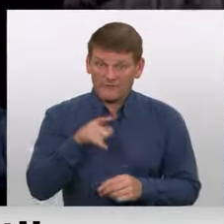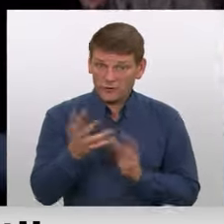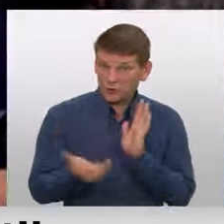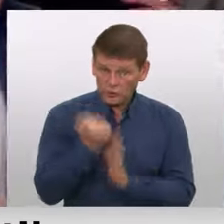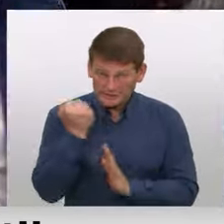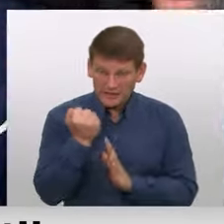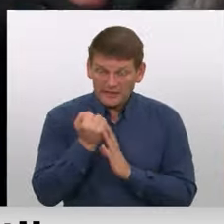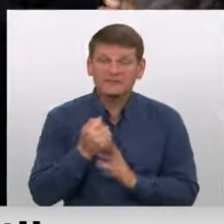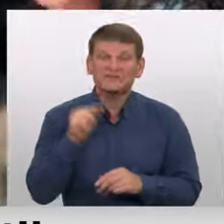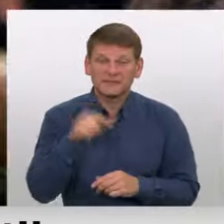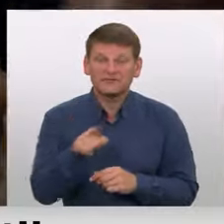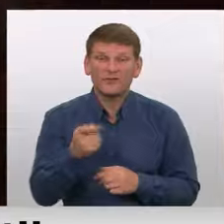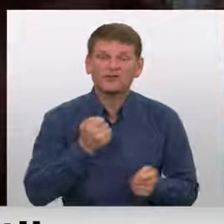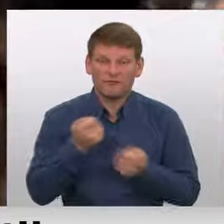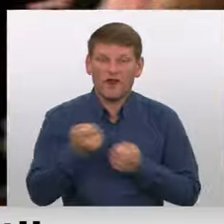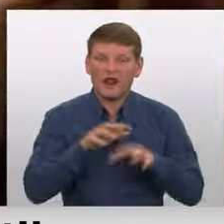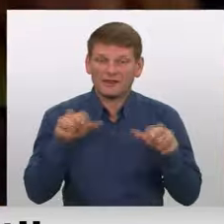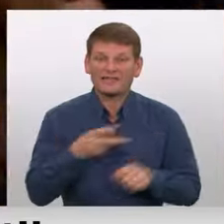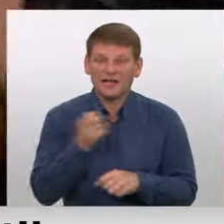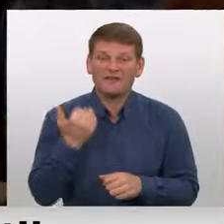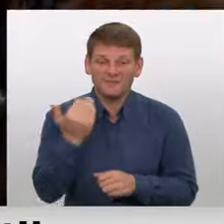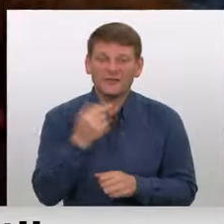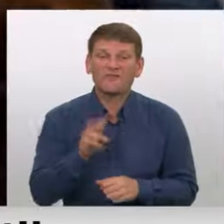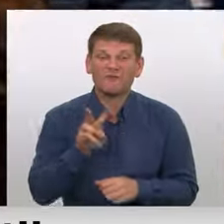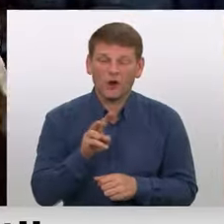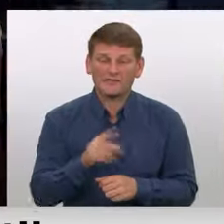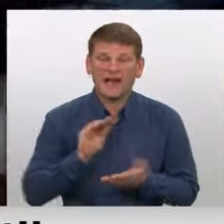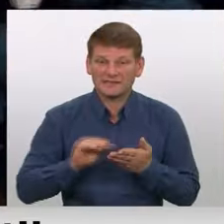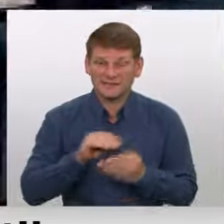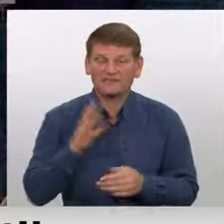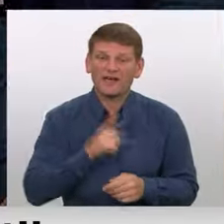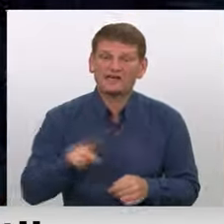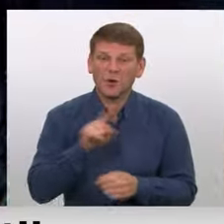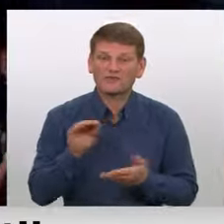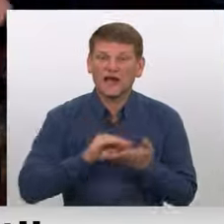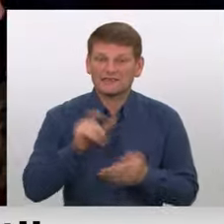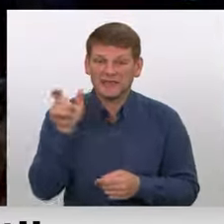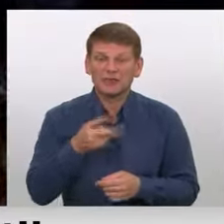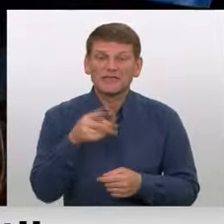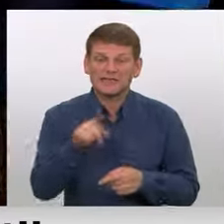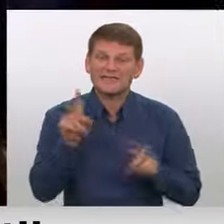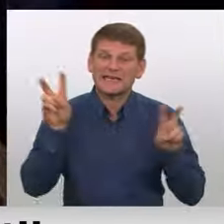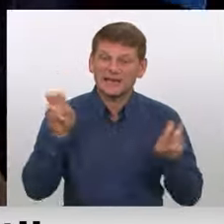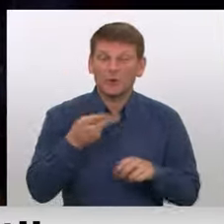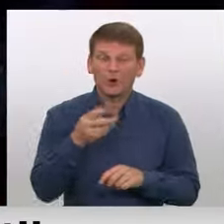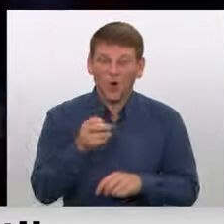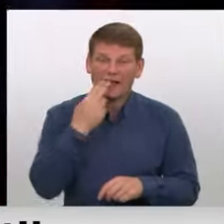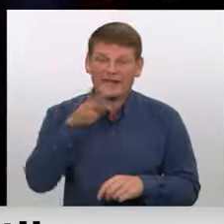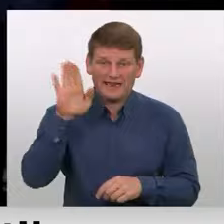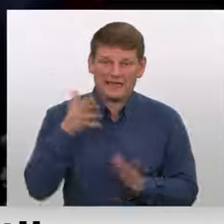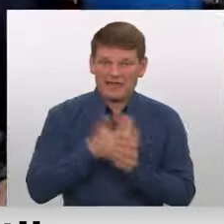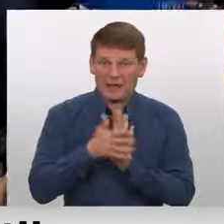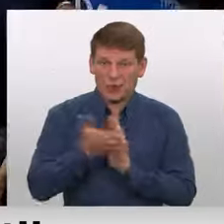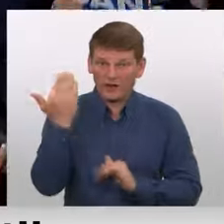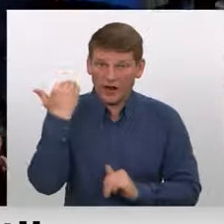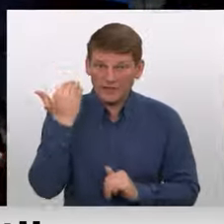uzvarēs, tad viņš valdīs kā viņu Volkskanclers, jeb tautas kanclers, un tas ir termins, ko kādreiz lietoja Adolfs Hitlers.